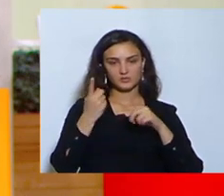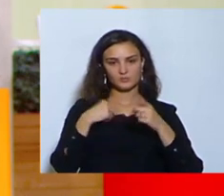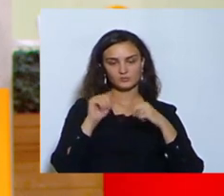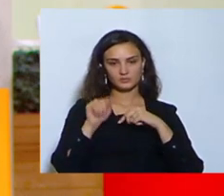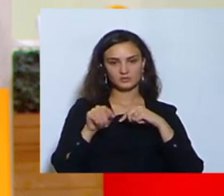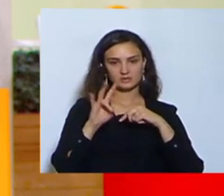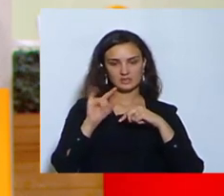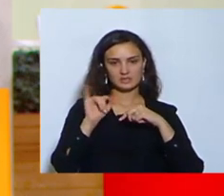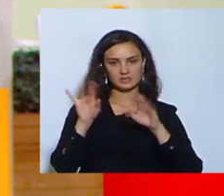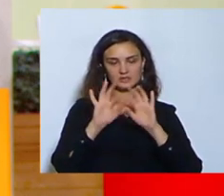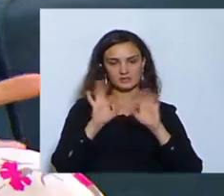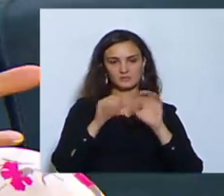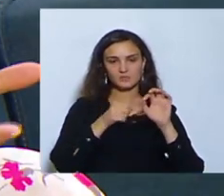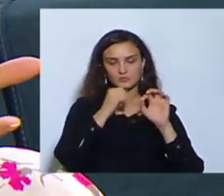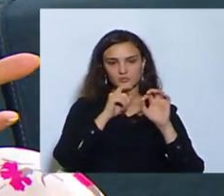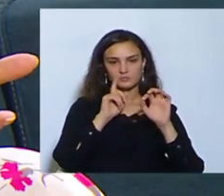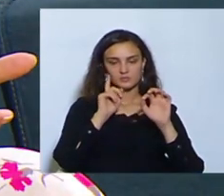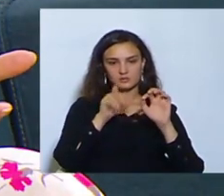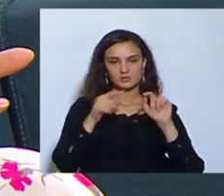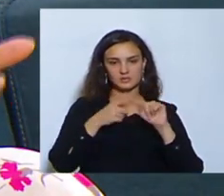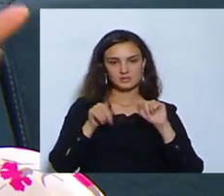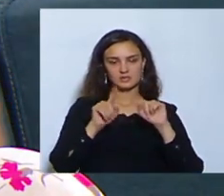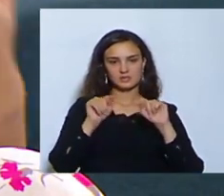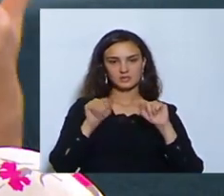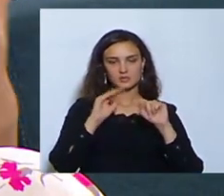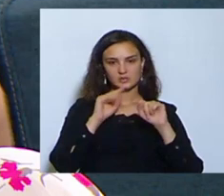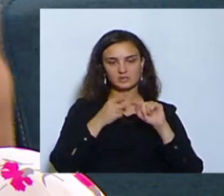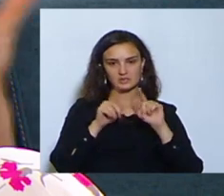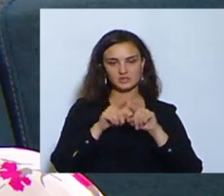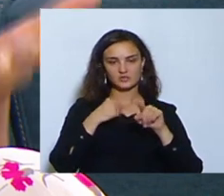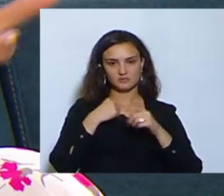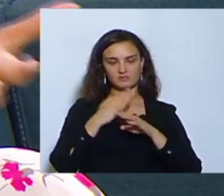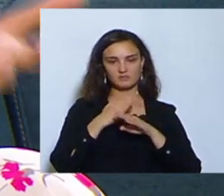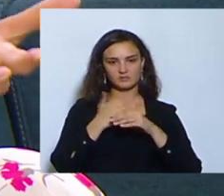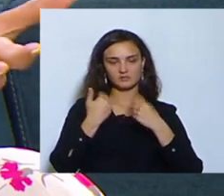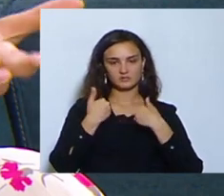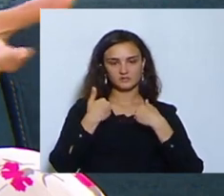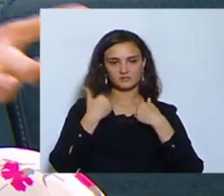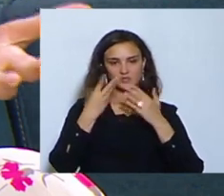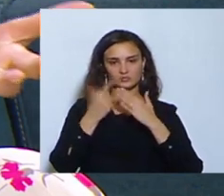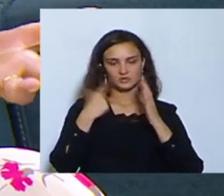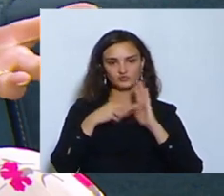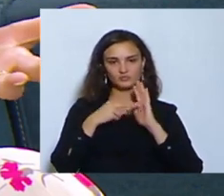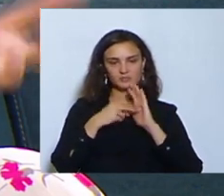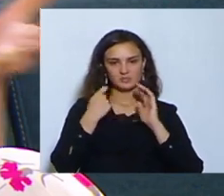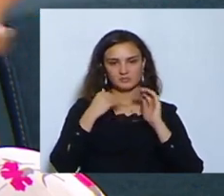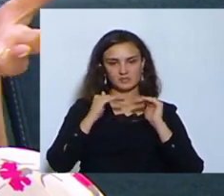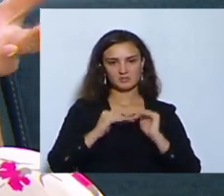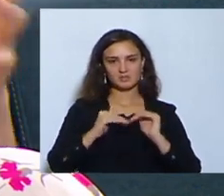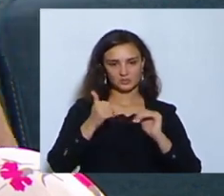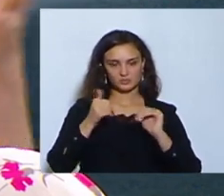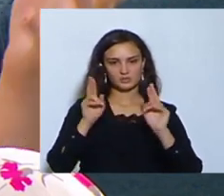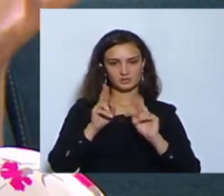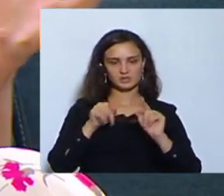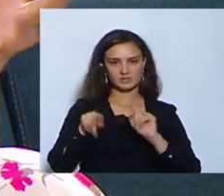დაუბრუნდეთ ნათიას ნათქვამს, მოზარდობის ასაკი, ეს რა ასაკია, ხო? როდესაც ისედაც ჩვენ გვაქვს თვითშეფასება დაბალი, როგორც